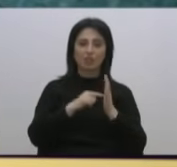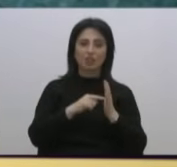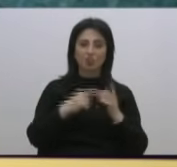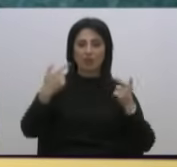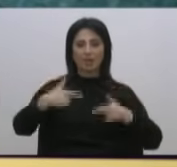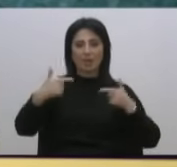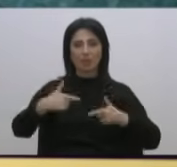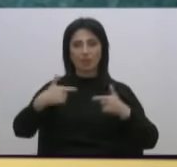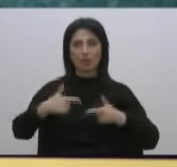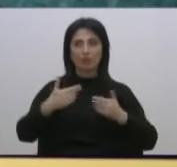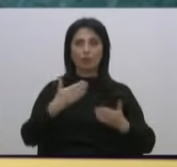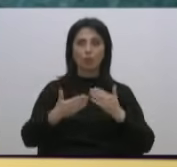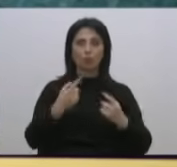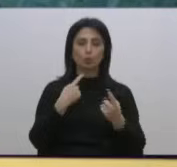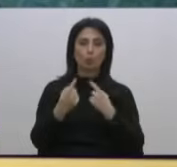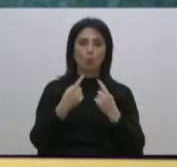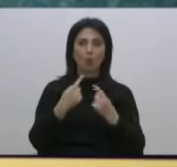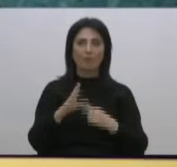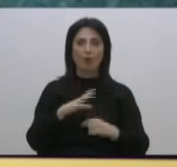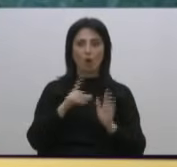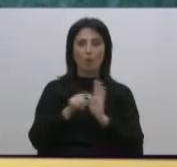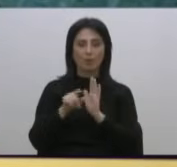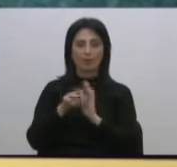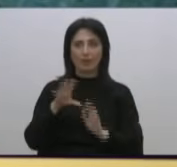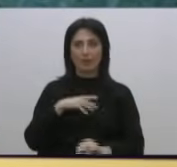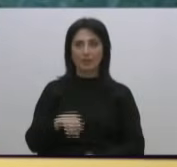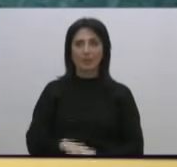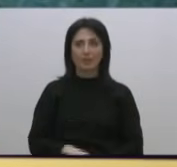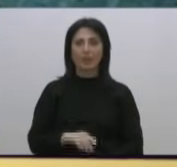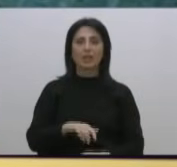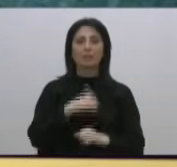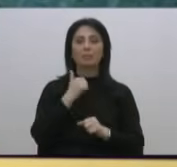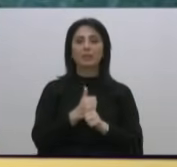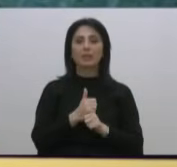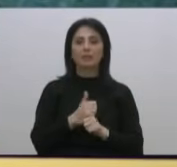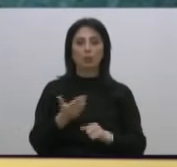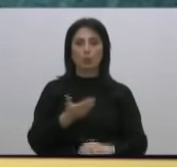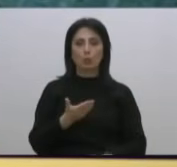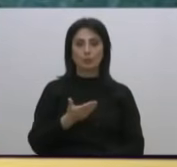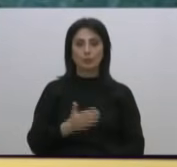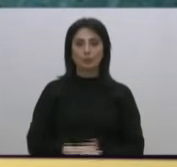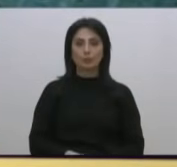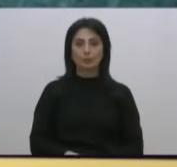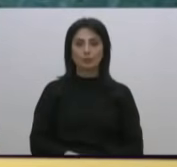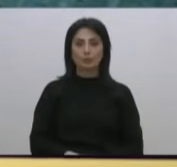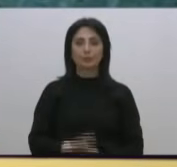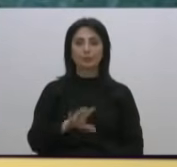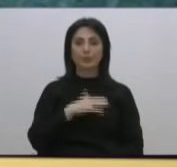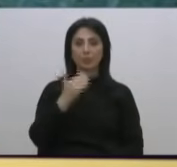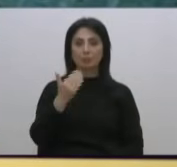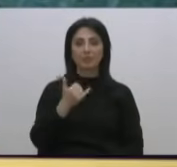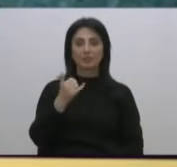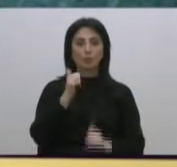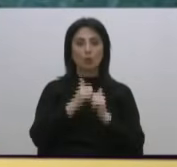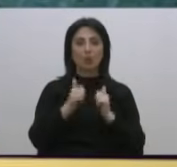დისკუსიაში, დებატში თუ მოლაპარაკებაში ყოფილიყავი. Და მთავარი, რომელიც იყო